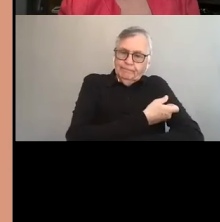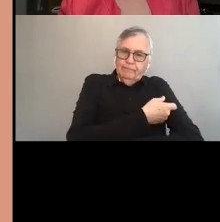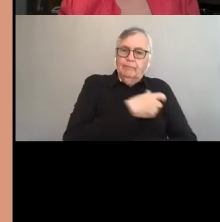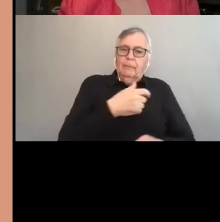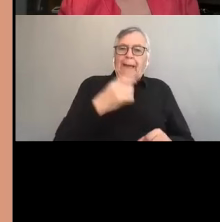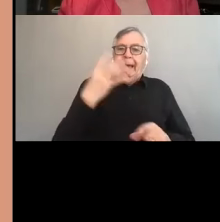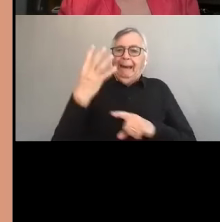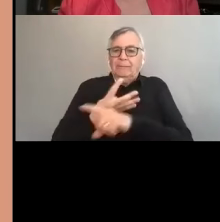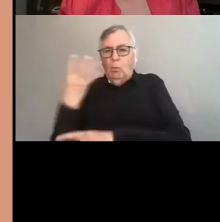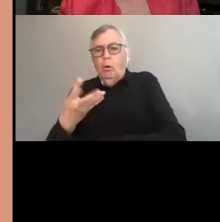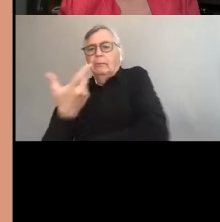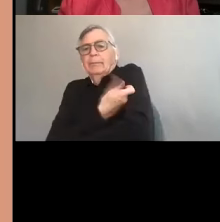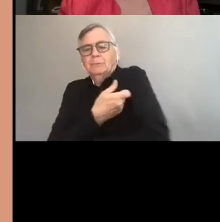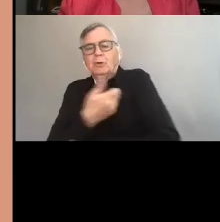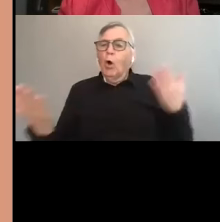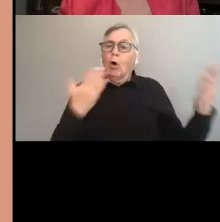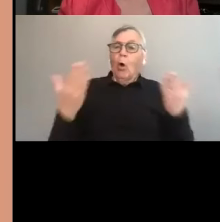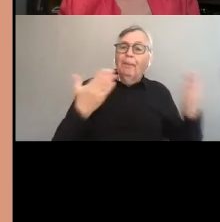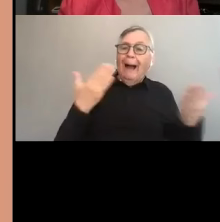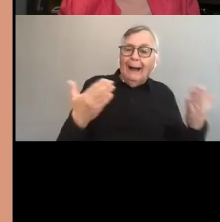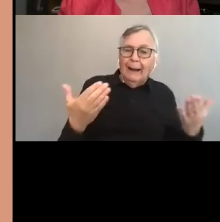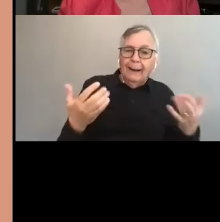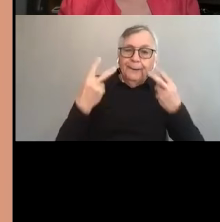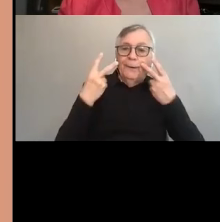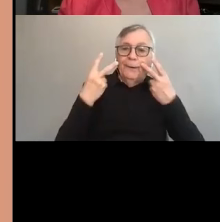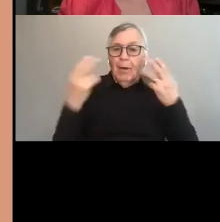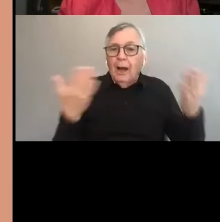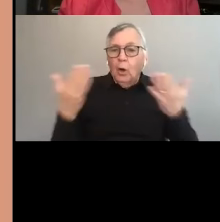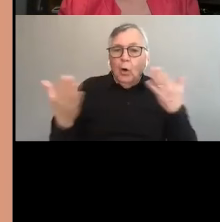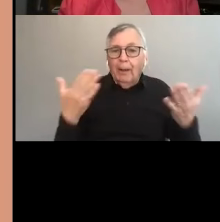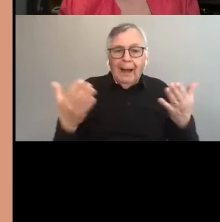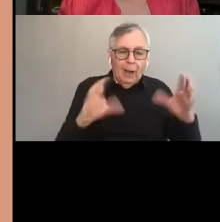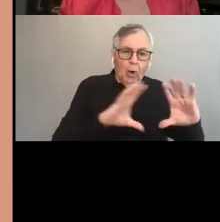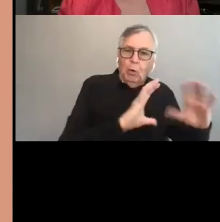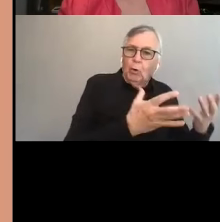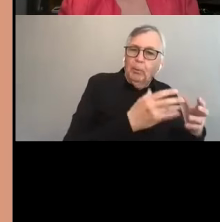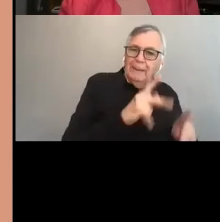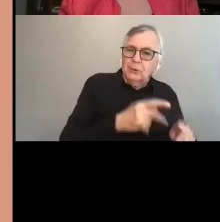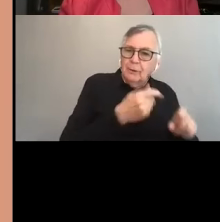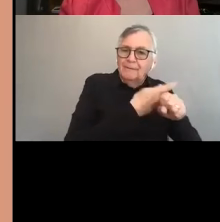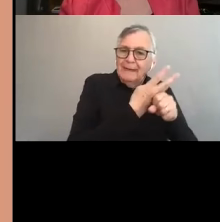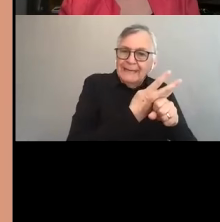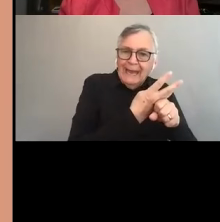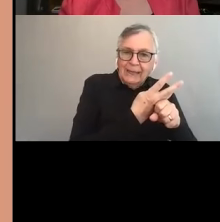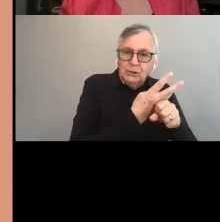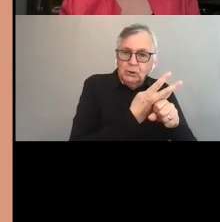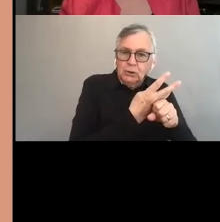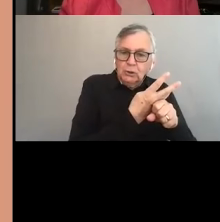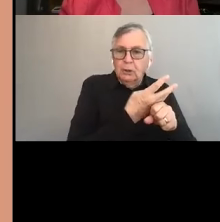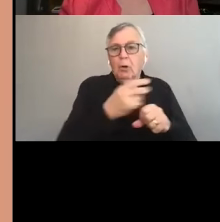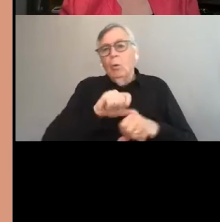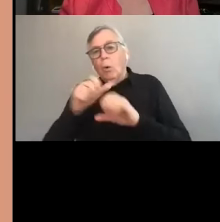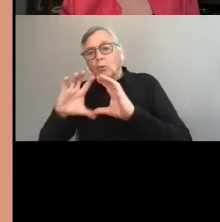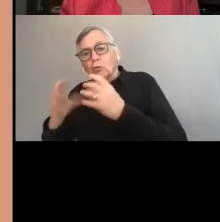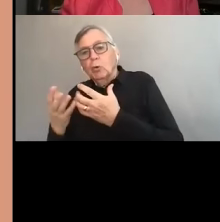la réponse immune dans les 2 groupes. Puis, on va être en mesure de comparer ce groupe-là de personnes VIH avec un autre groupe que l'on